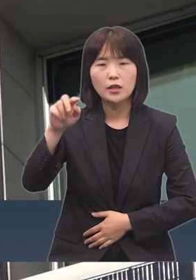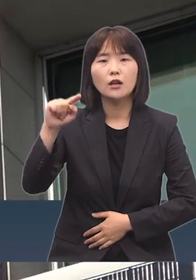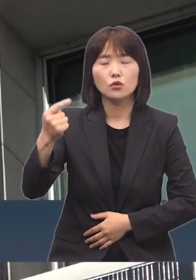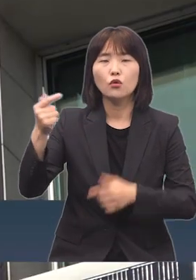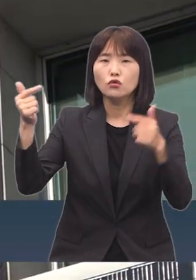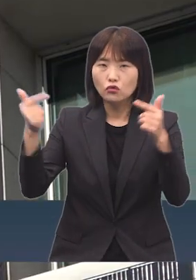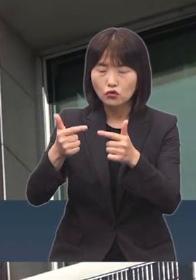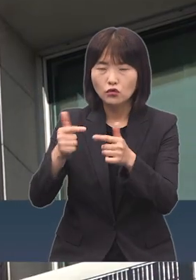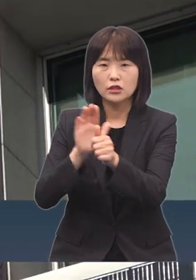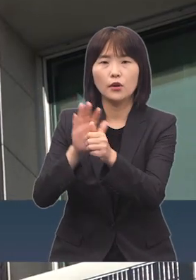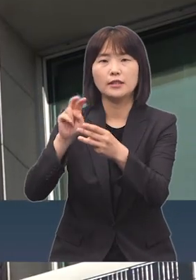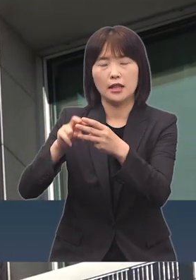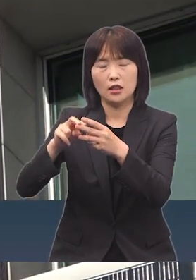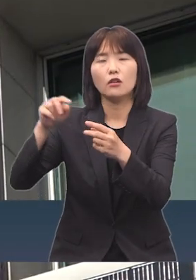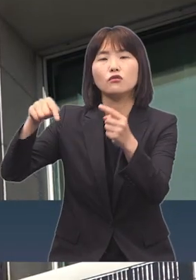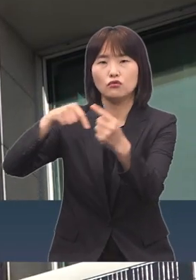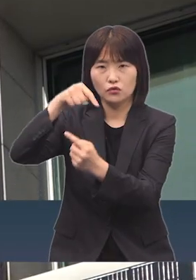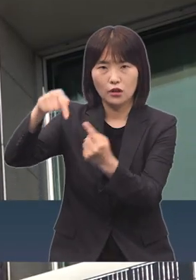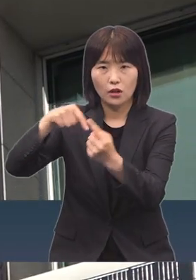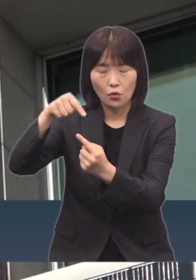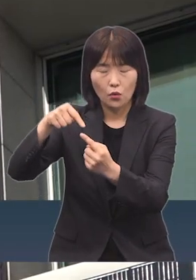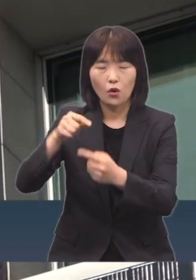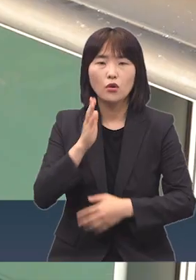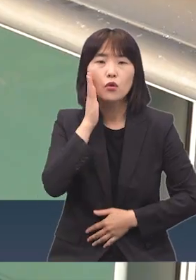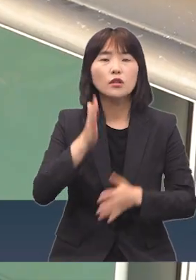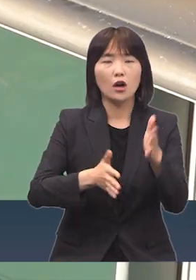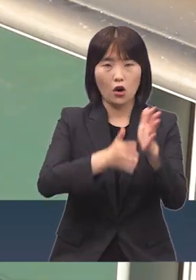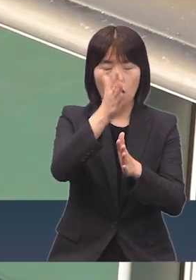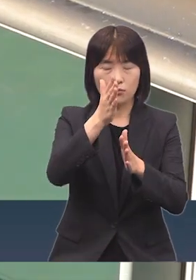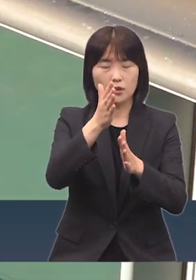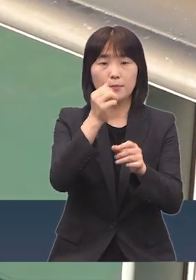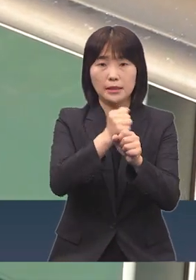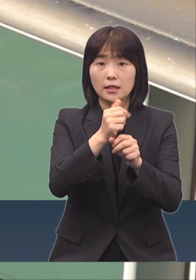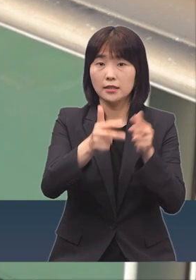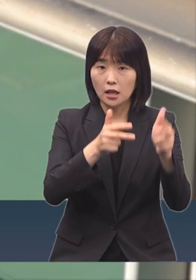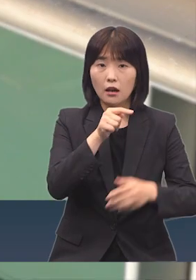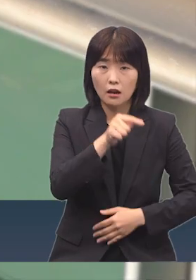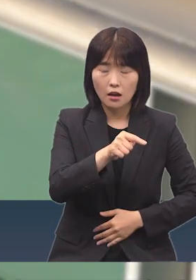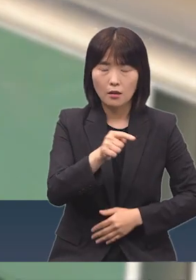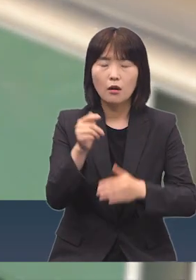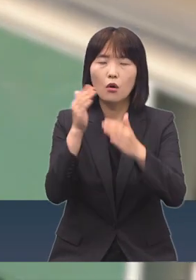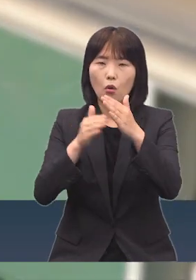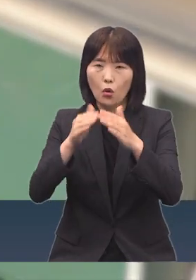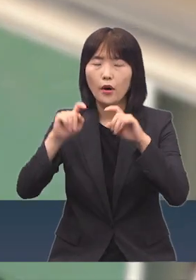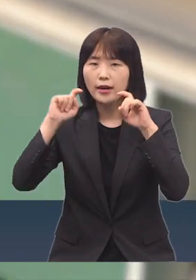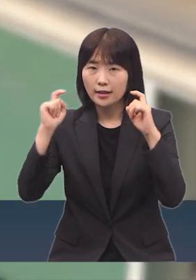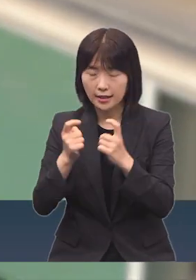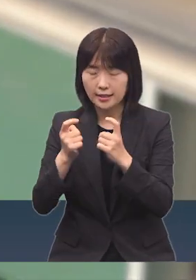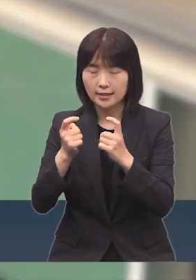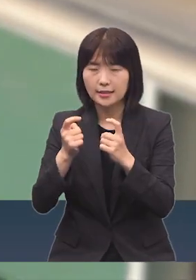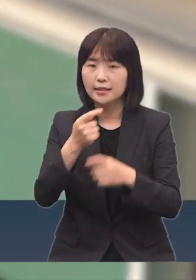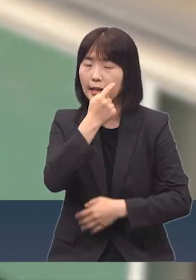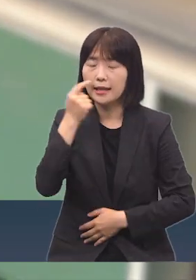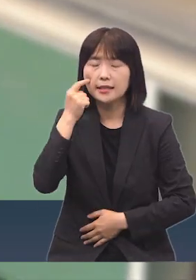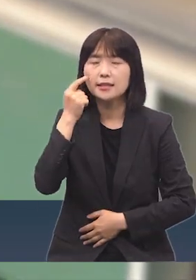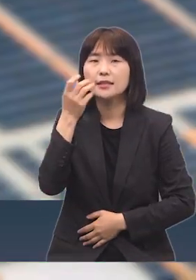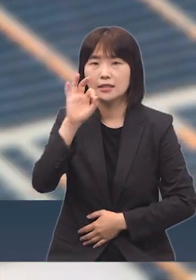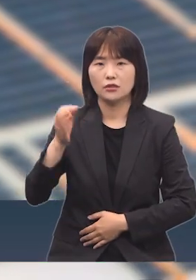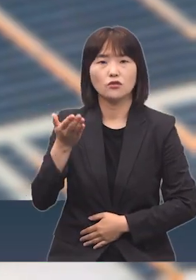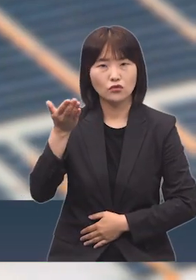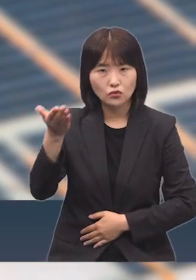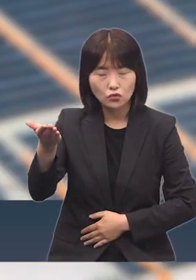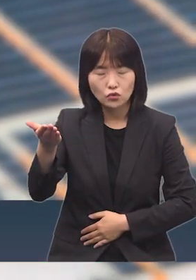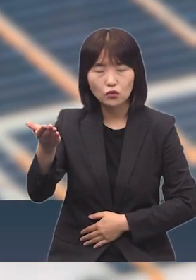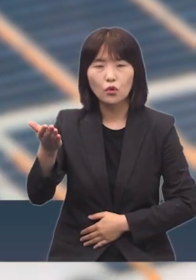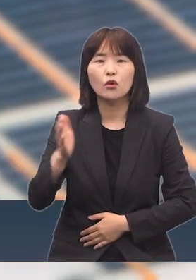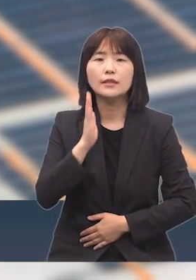탄소중립지원센터를 지정운영하고 녹색 건물 조성 사업으로는 공공 민간부문 제로에너지 건물 인증조기 추진